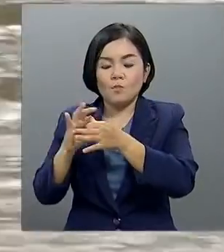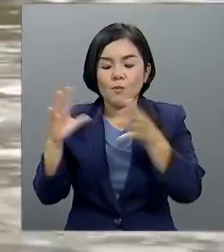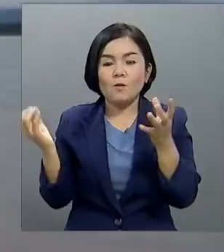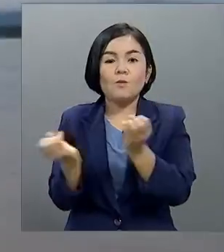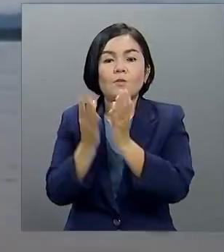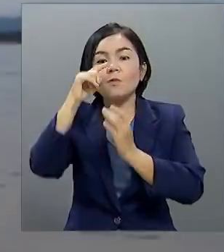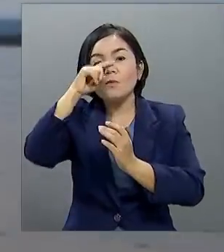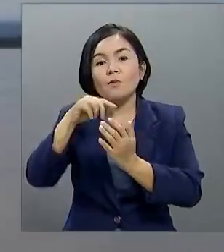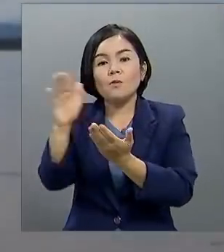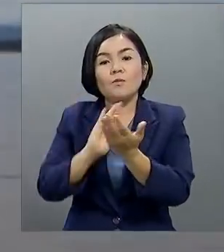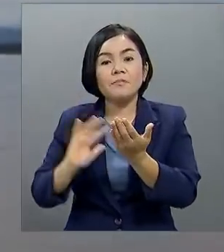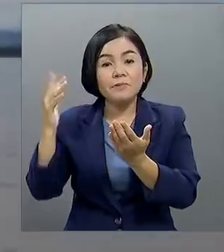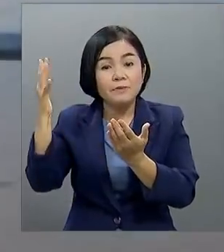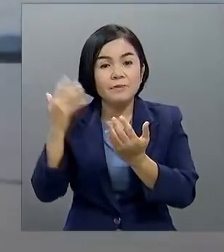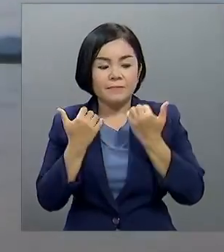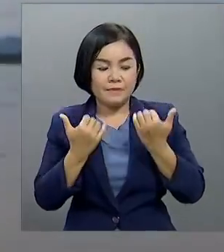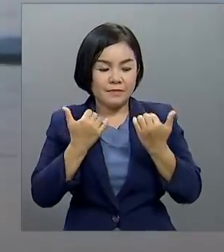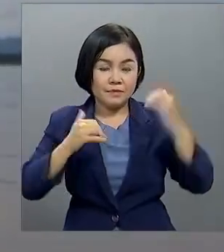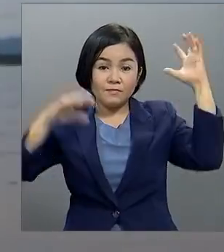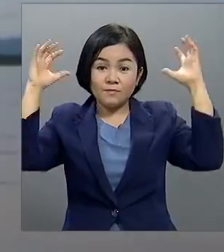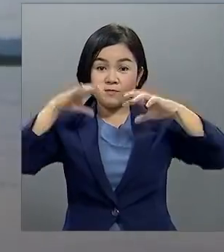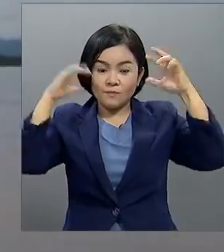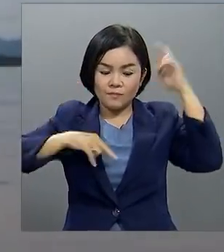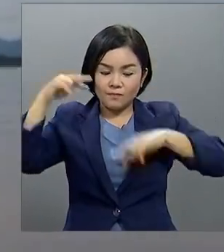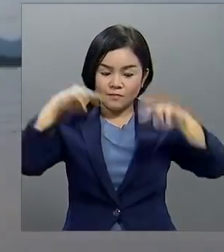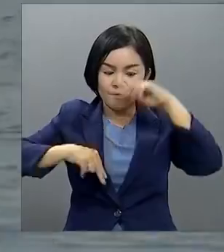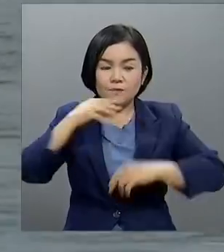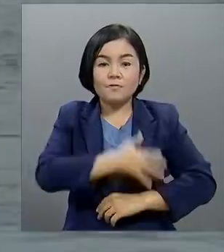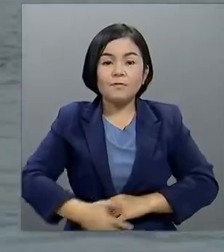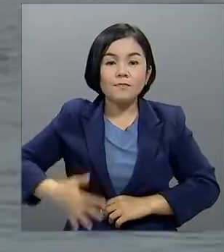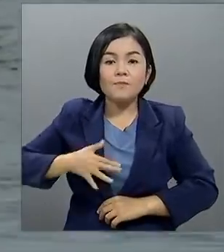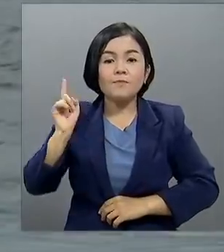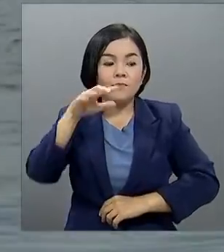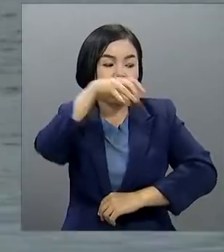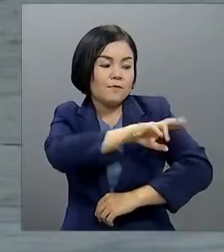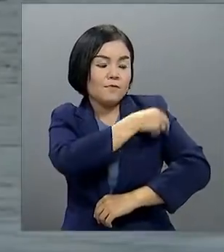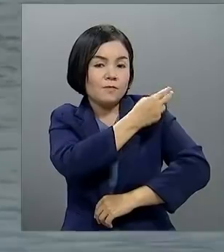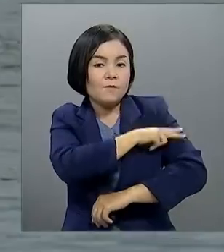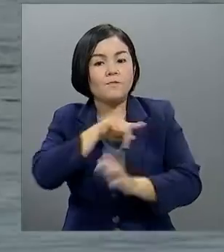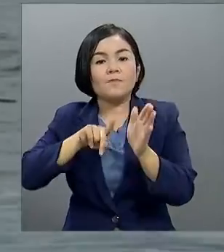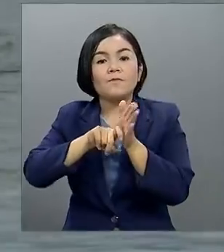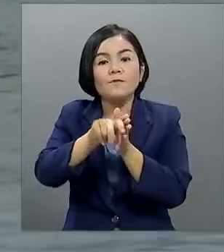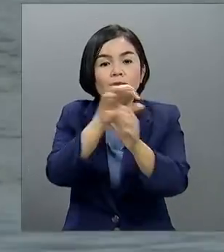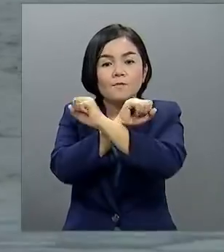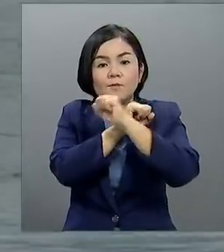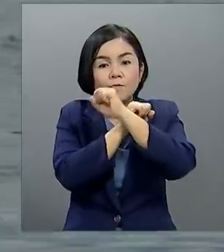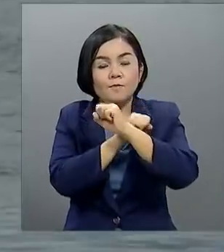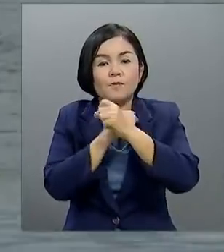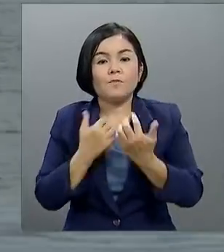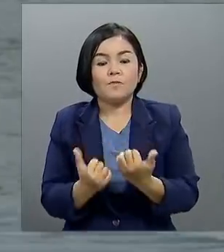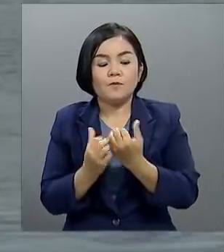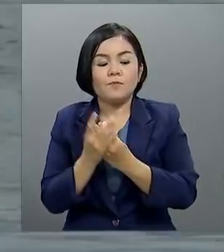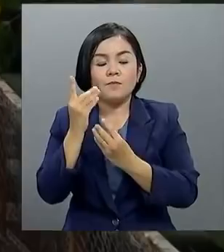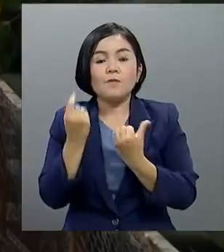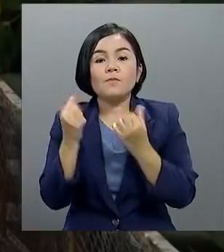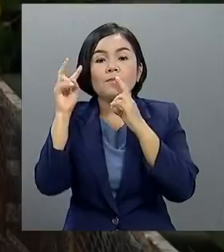ก็ต้องดูแลเรื่องสุขภาพกันหน่อยนะครับด้านกรมควบคุมโรคก็พยากรณ์โรคและภัยสุขภาพประจำสัปดาห์นี้ครับคุณผู้ชมก็ค